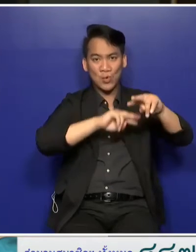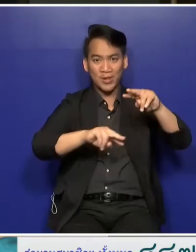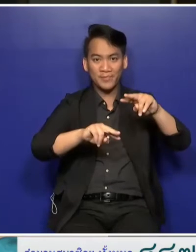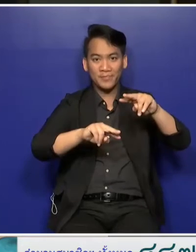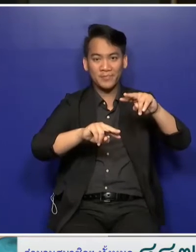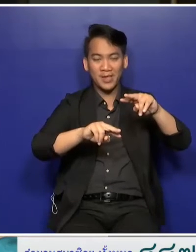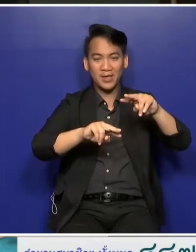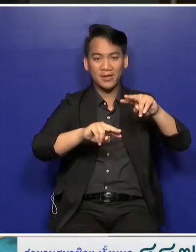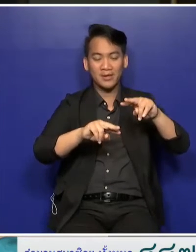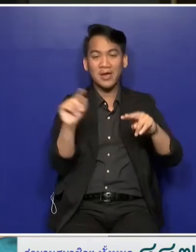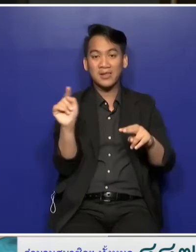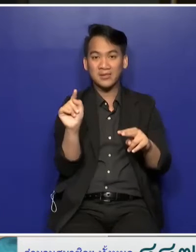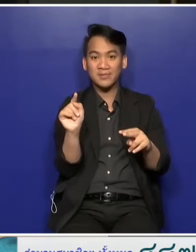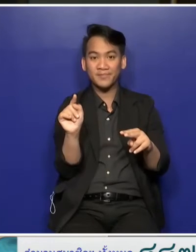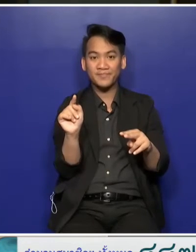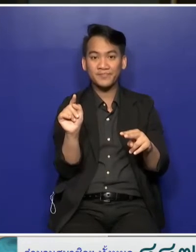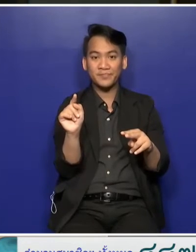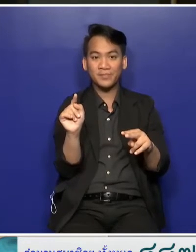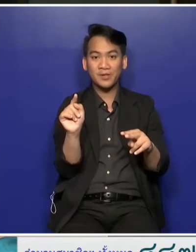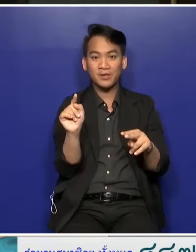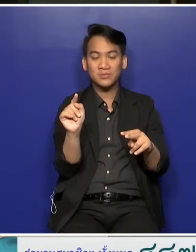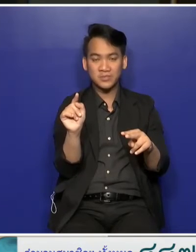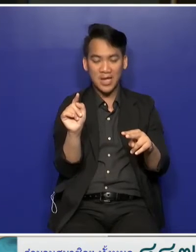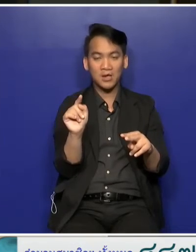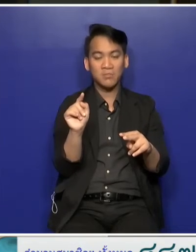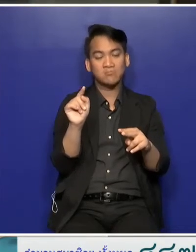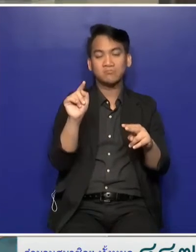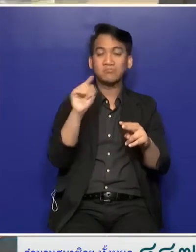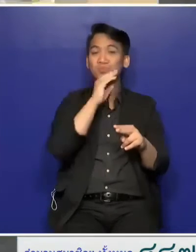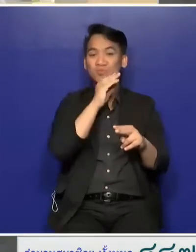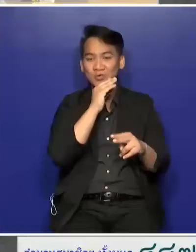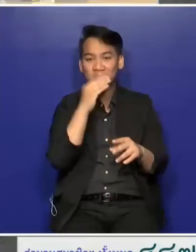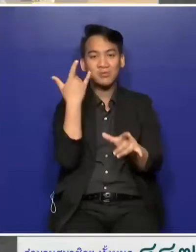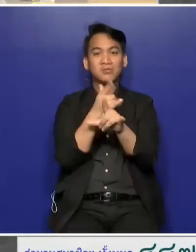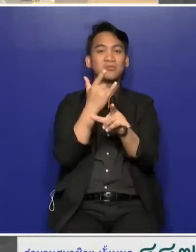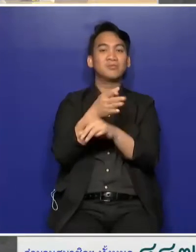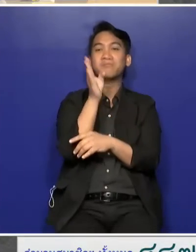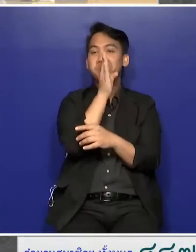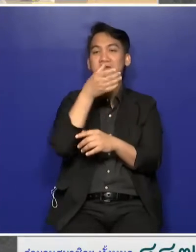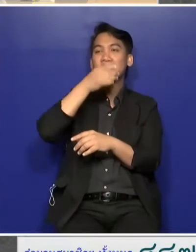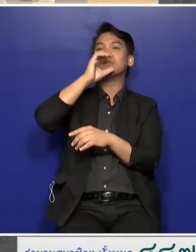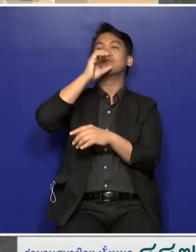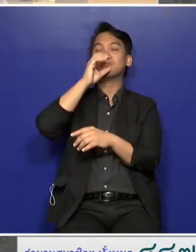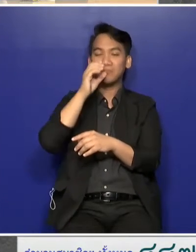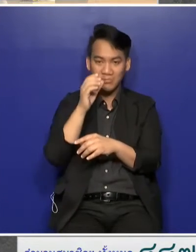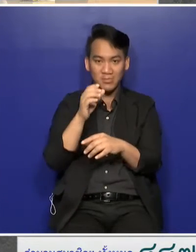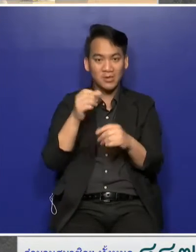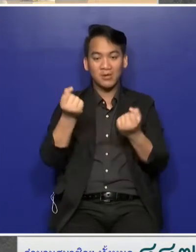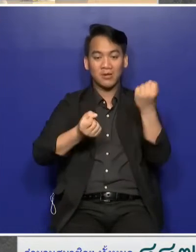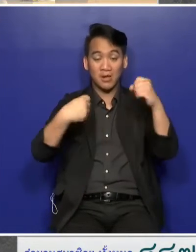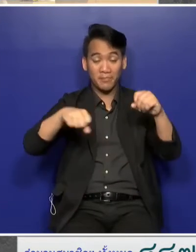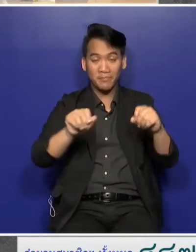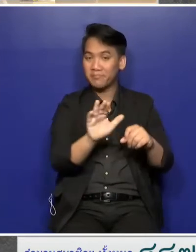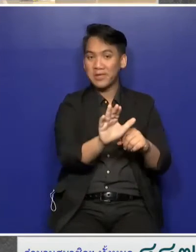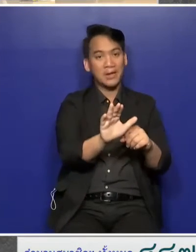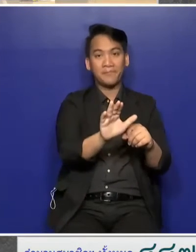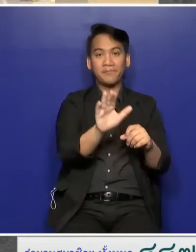การดูแลื่อง ภัยทางถนนด้วยแล้วกดูแล Covid ด้วยอย่ไรครรร Hejก็เสนิอวายังี้คร